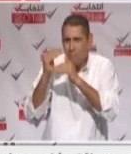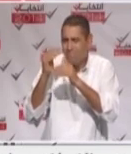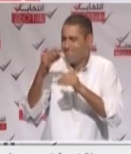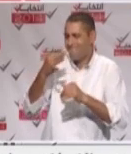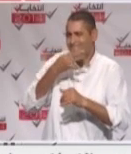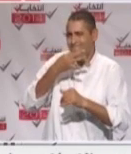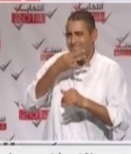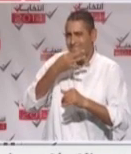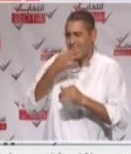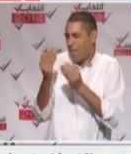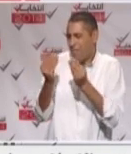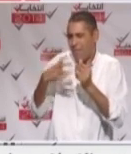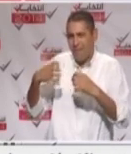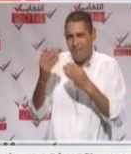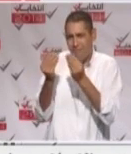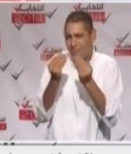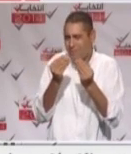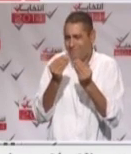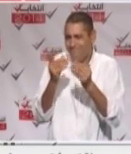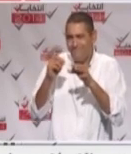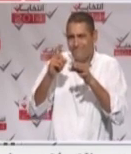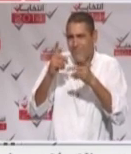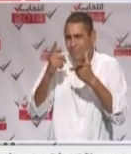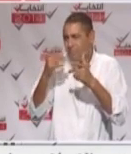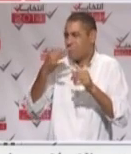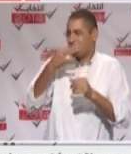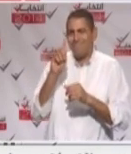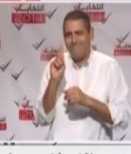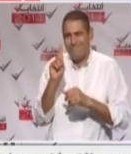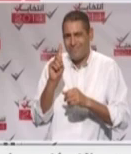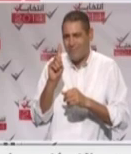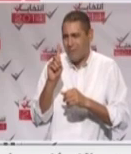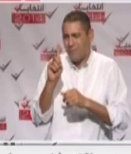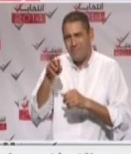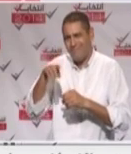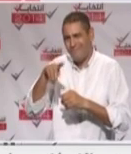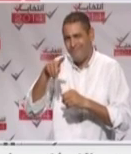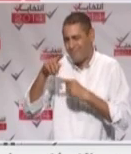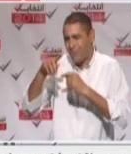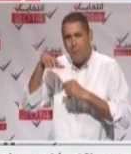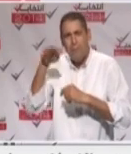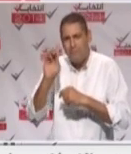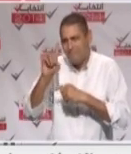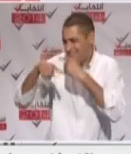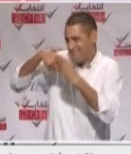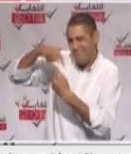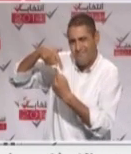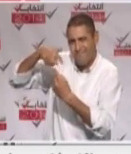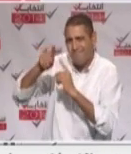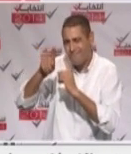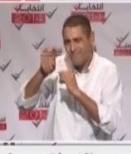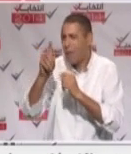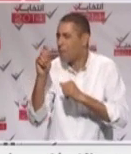استغلال هذا المخزون لم يوظف بالشكل المطلوب بل بالعكس فان عديد الثروات الجهه لا يتمتع بها ابنائها